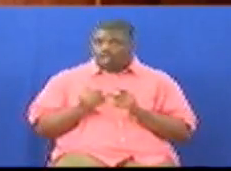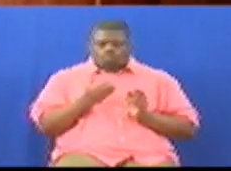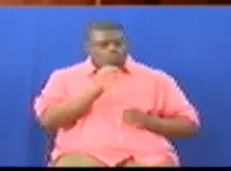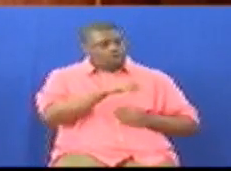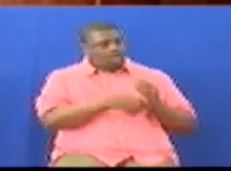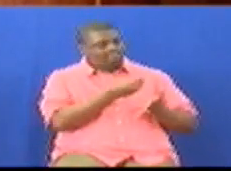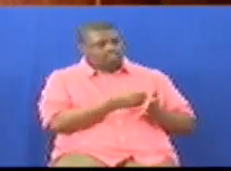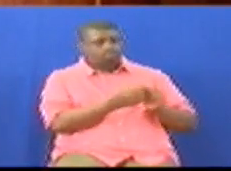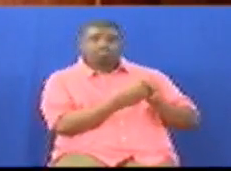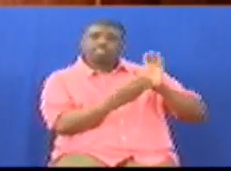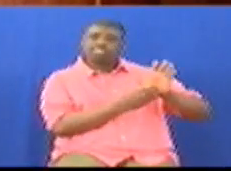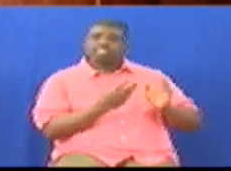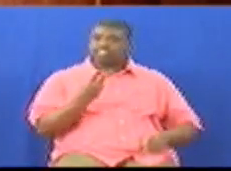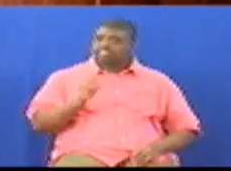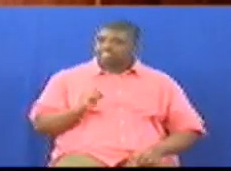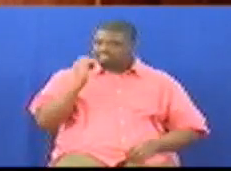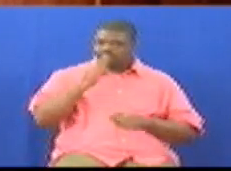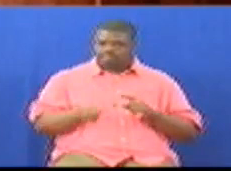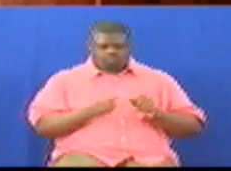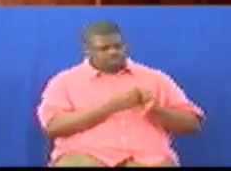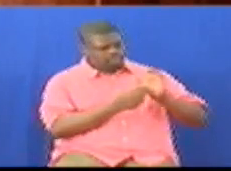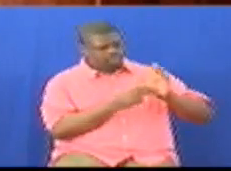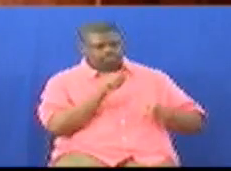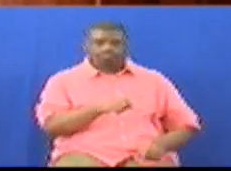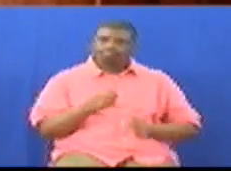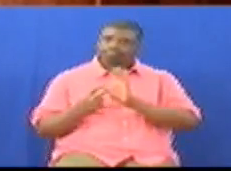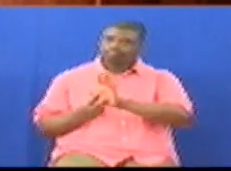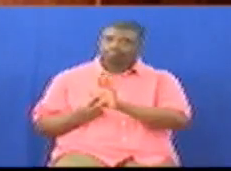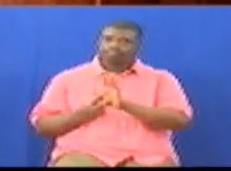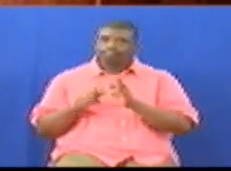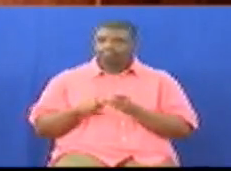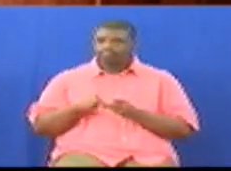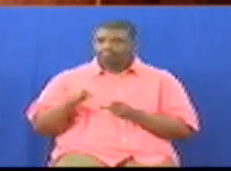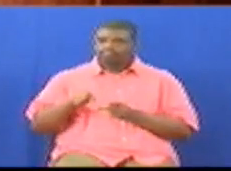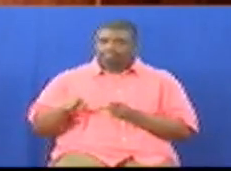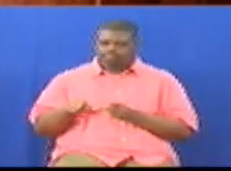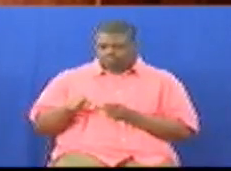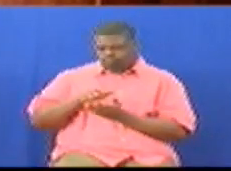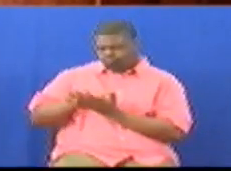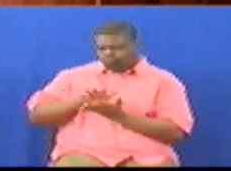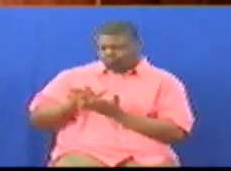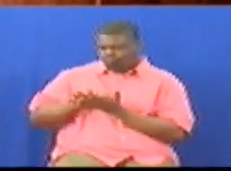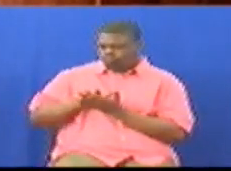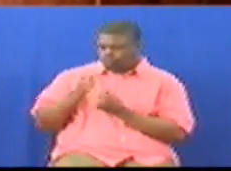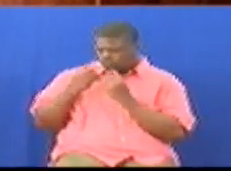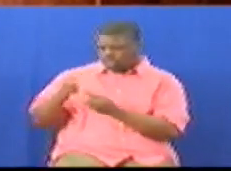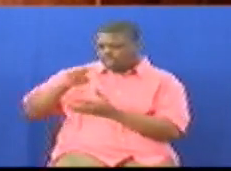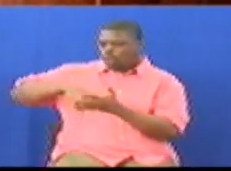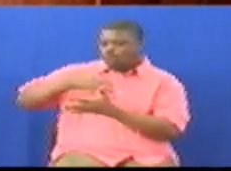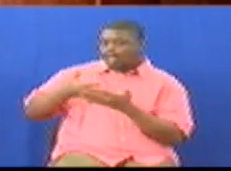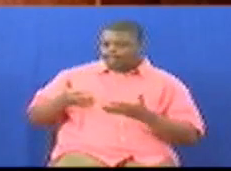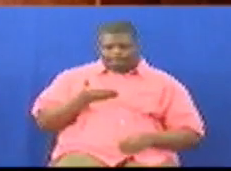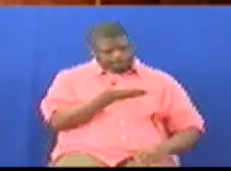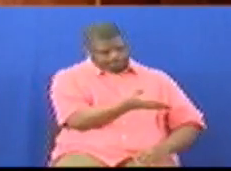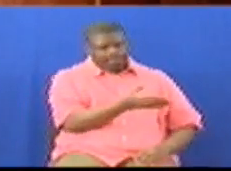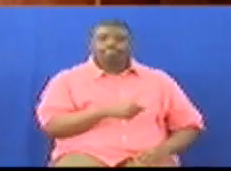2020 ambao ulikuwa ni 18.7%. Ufafanuzi zaidi ni kama inavyoonekana katika jedwali namba 5 la taarifa hii.